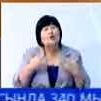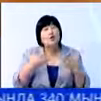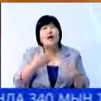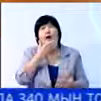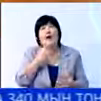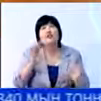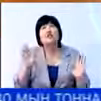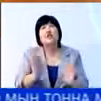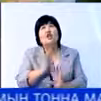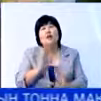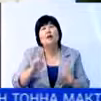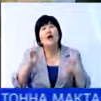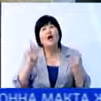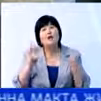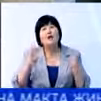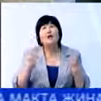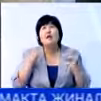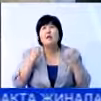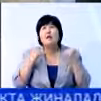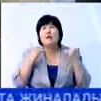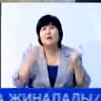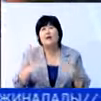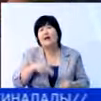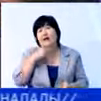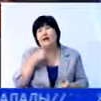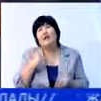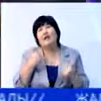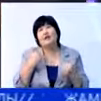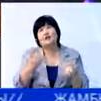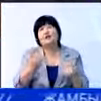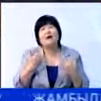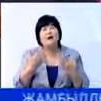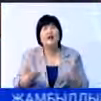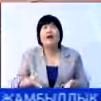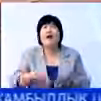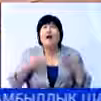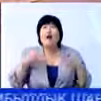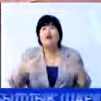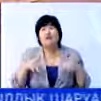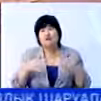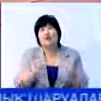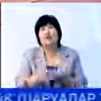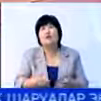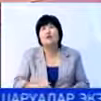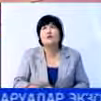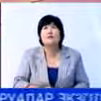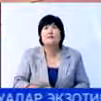Әсем ән мен әсерлі би мерейтой иесіне деген ықылас құрмет ауанын асқақтата түсті.